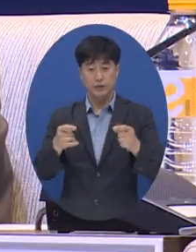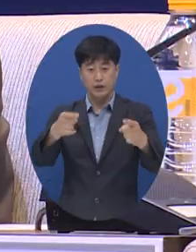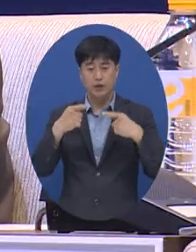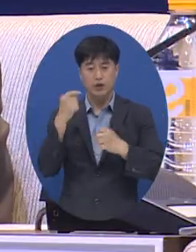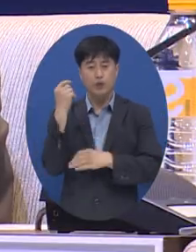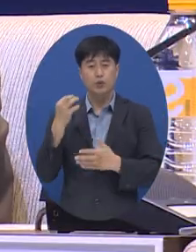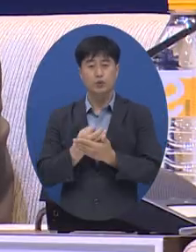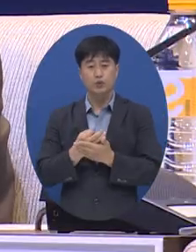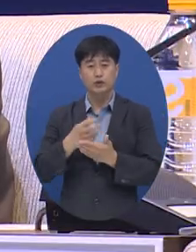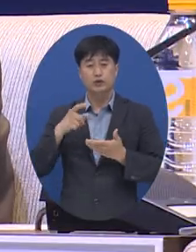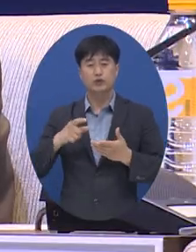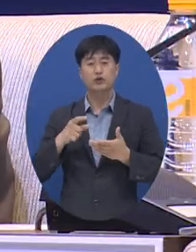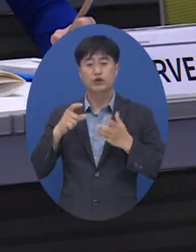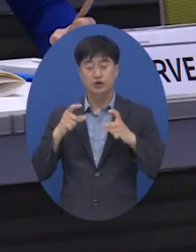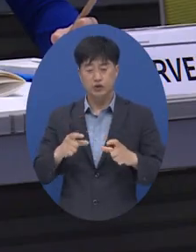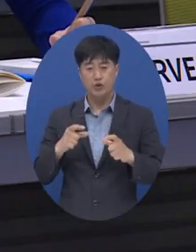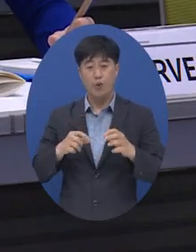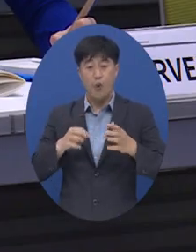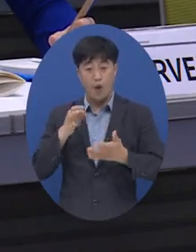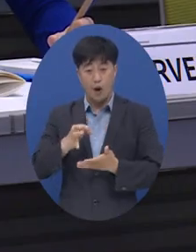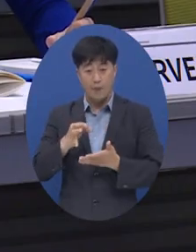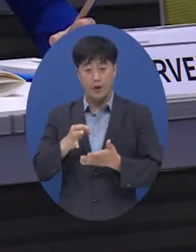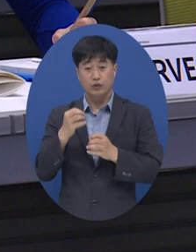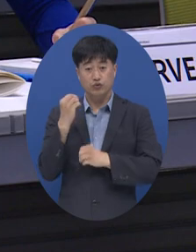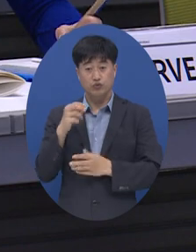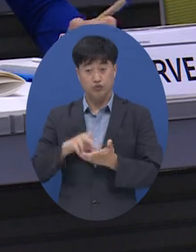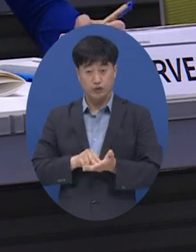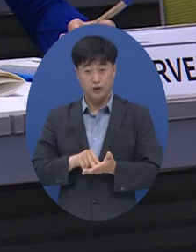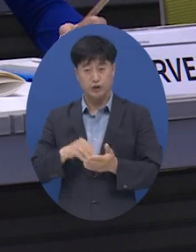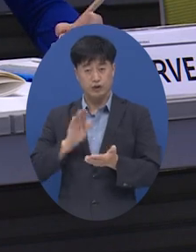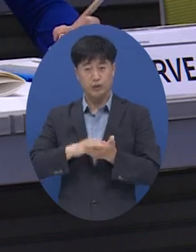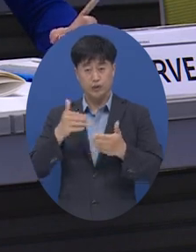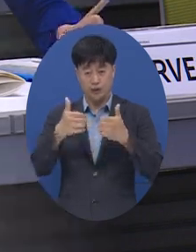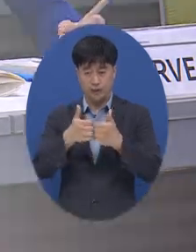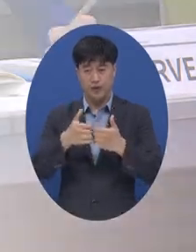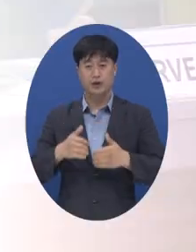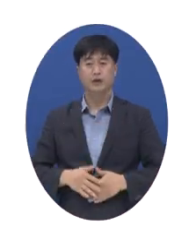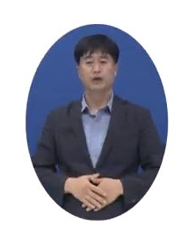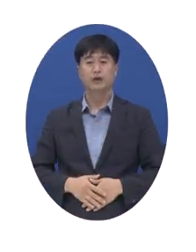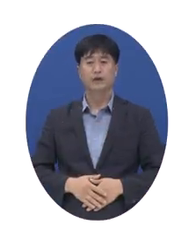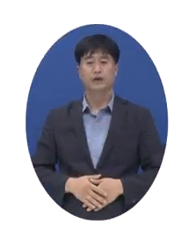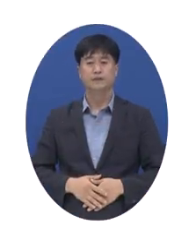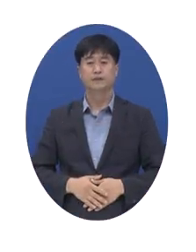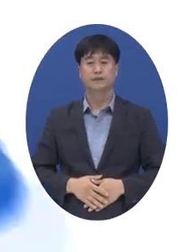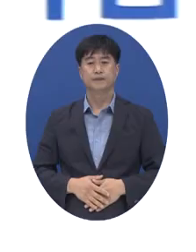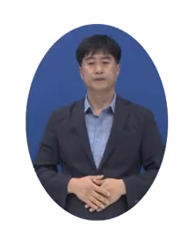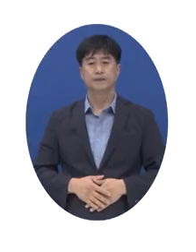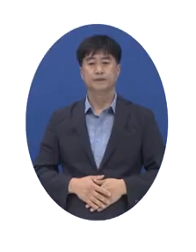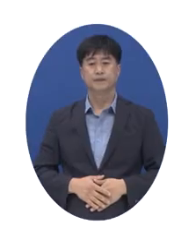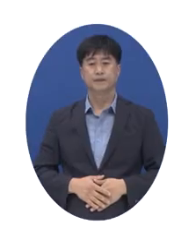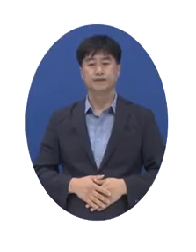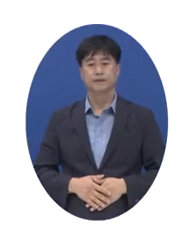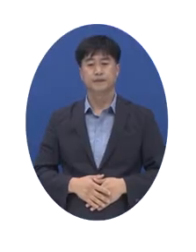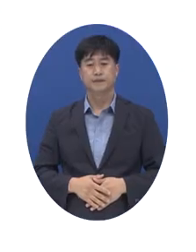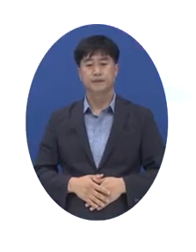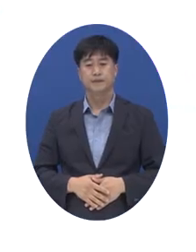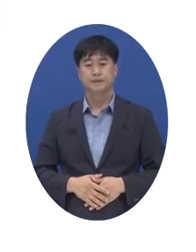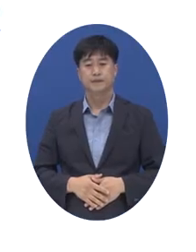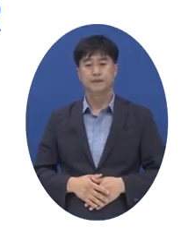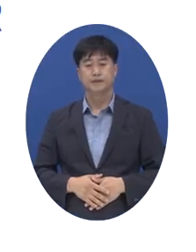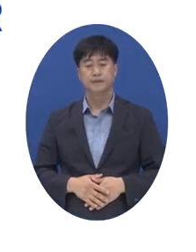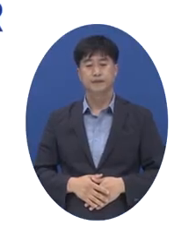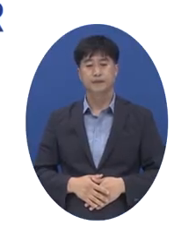기본소득과 지역화폐를 주제로 사회실험과 정책에 대한 열띤 토론을 펼칩니다. 경기CGTV 최창순입니다.